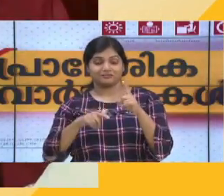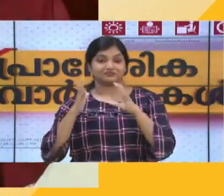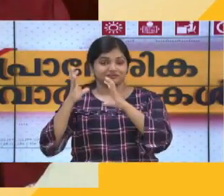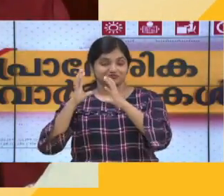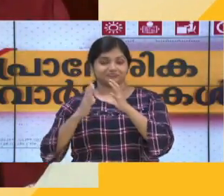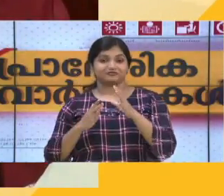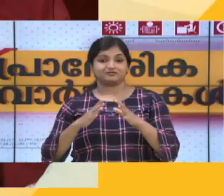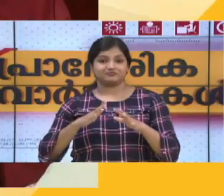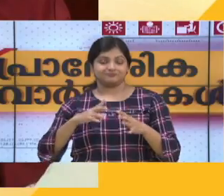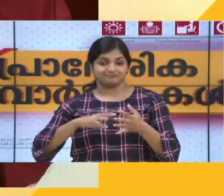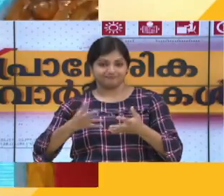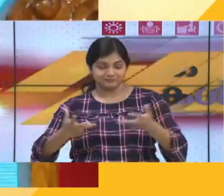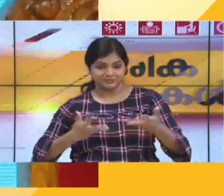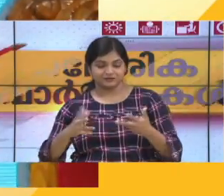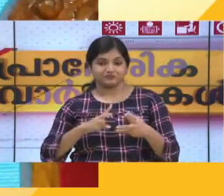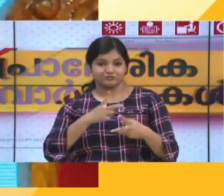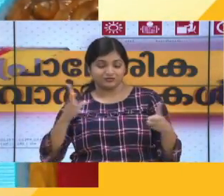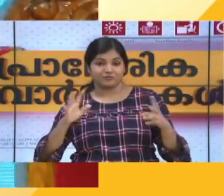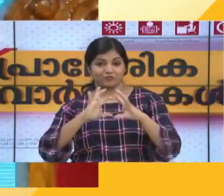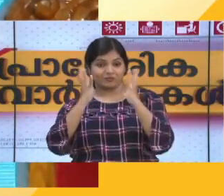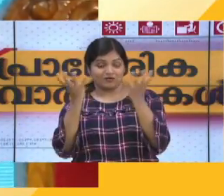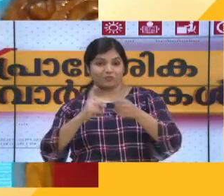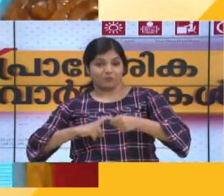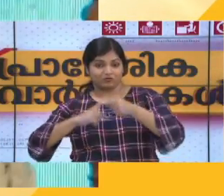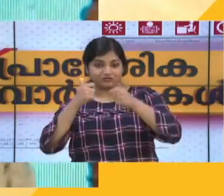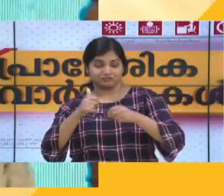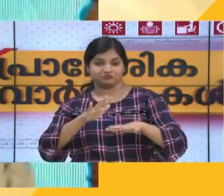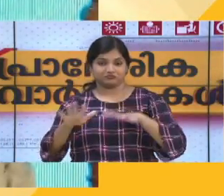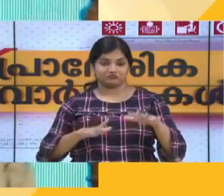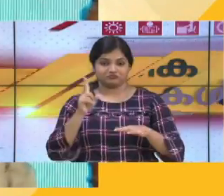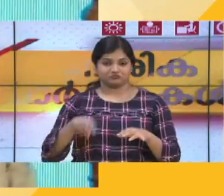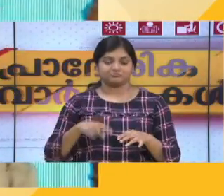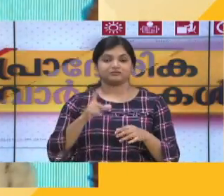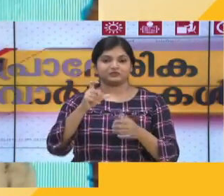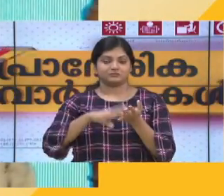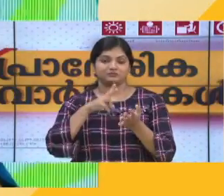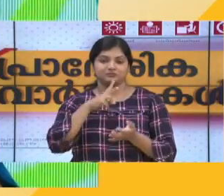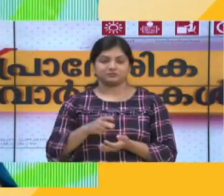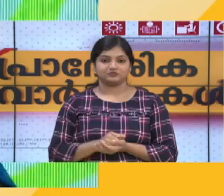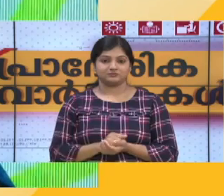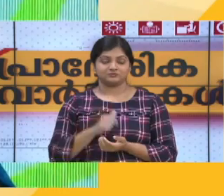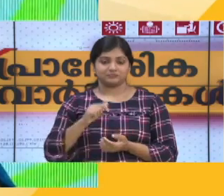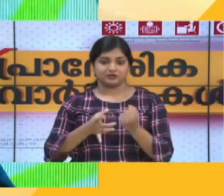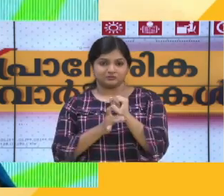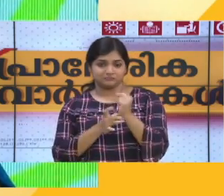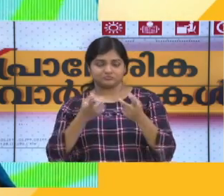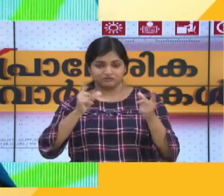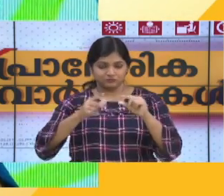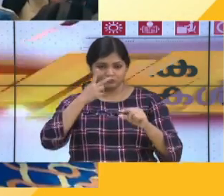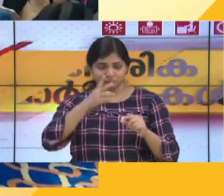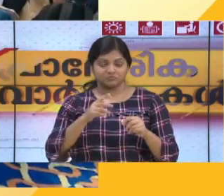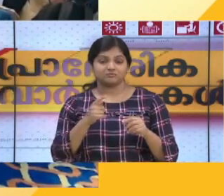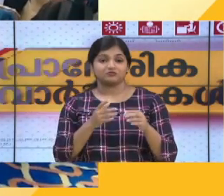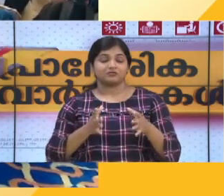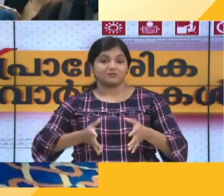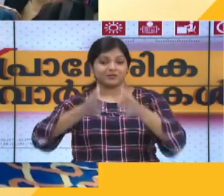നിലവാരത്തിലുള്ള പദ്ധതികളാണ് സർക്കാർ ആവിഷ്കരിക്കുന്നതെന്ന് മുഖ്യമന്ത്രി പറഞ്ഞു. ശാസ്ത്രീയ പഠനത്തിൻ്റെയും ഗവേഷണത്തിൻ്റെയും അടിസ്ഥാനത്തിലാണ് ഇപ്പോഴത്തെ പദ്ധതികൾ. അത്യുൽപാദനശേഷിയുള്ള